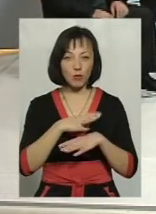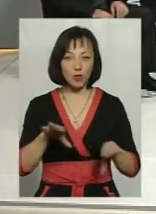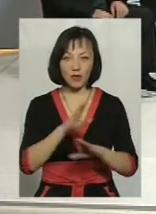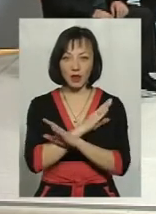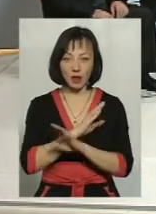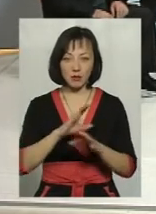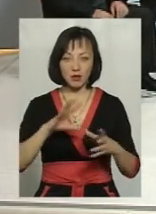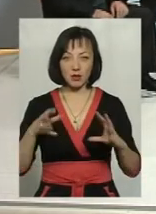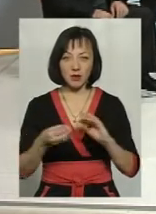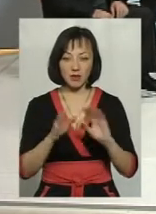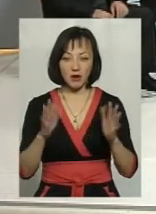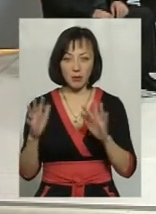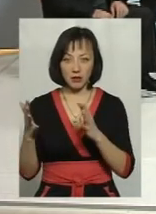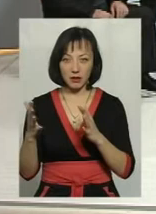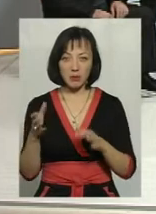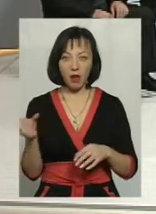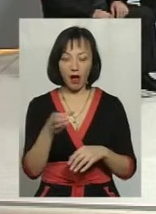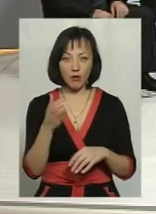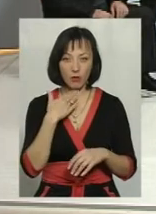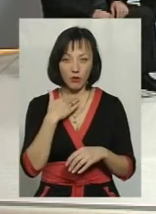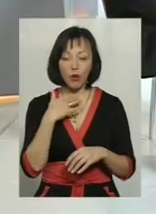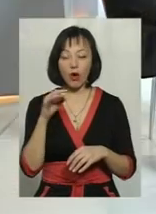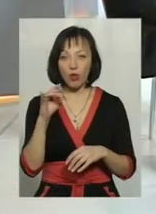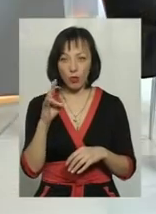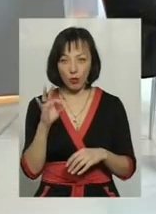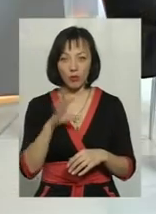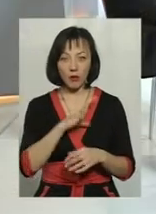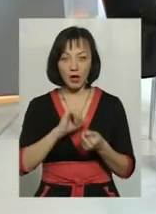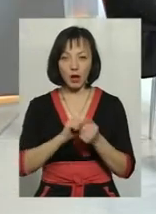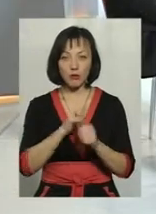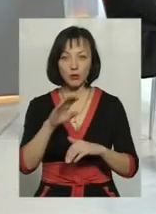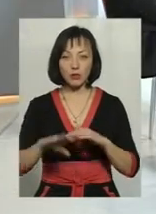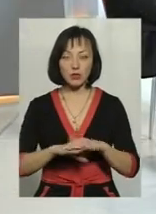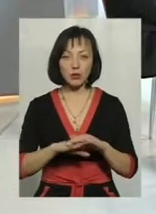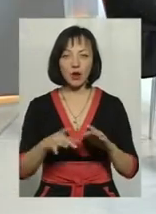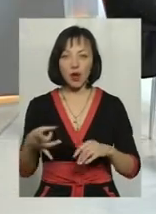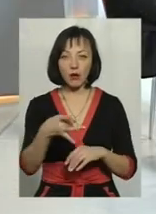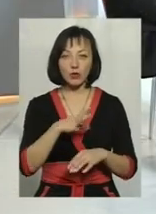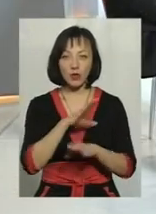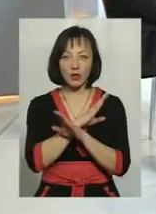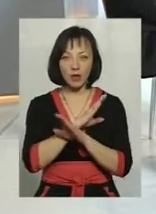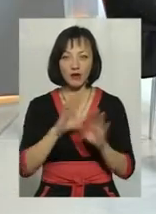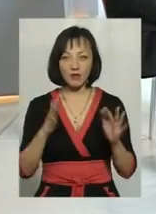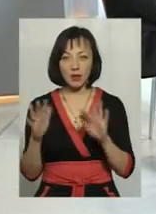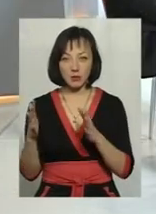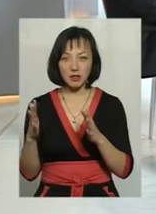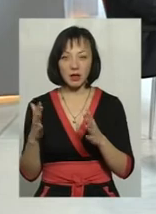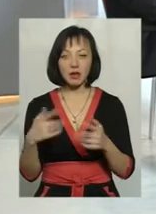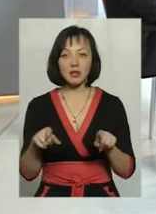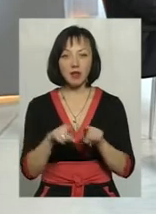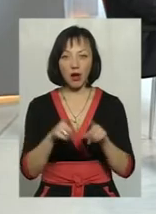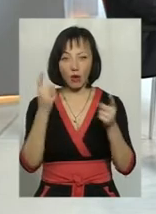летальними випадками, але були і з Кам'янецького району були випадки летальні, ну, принаймні,